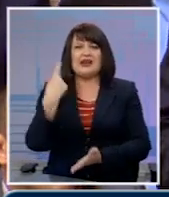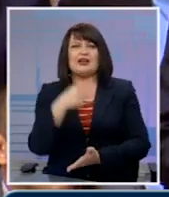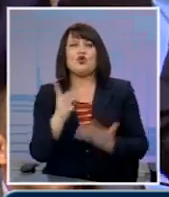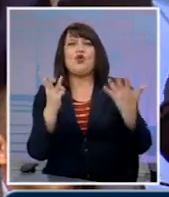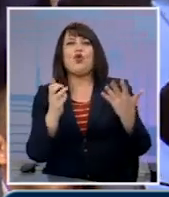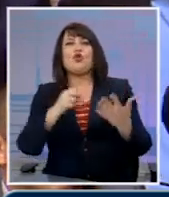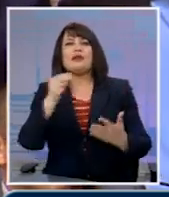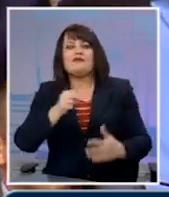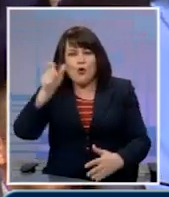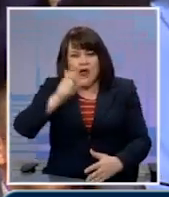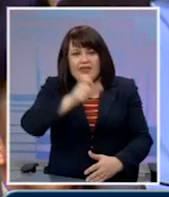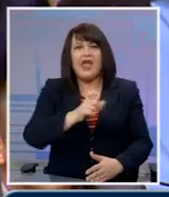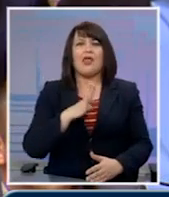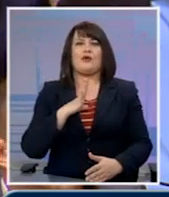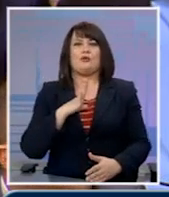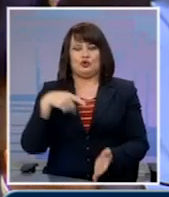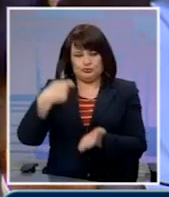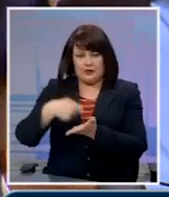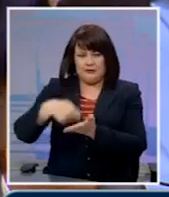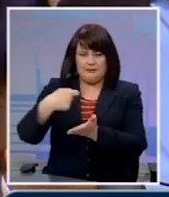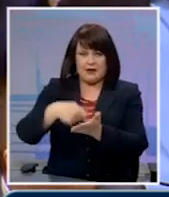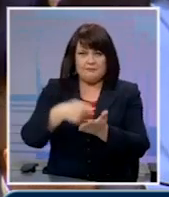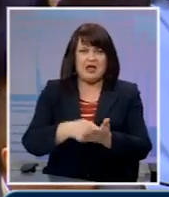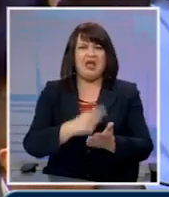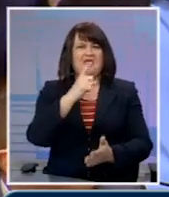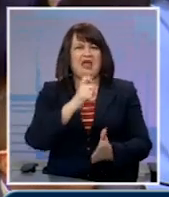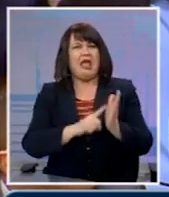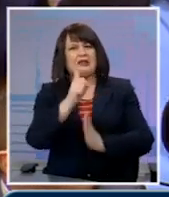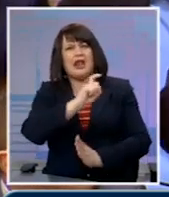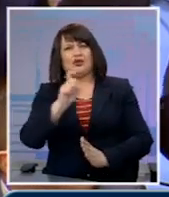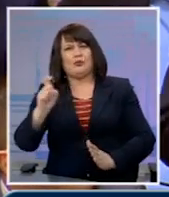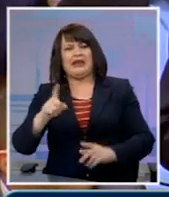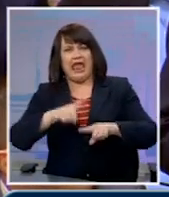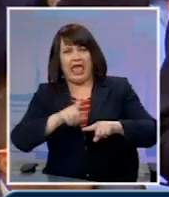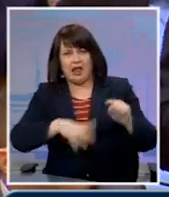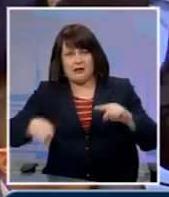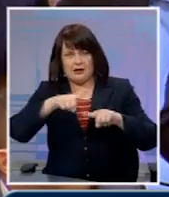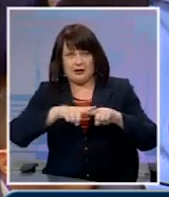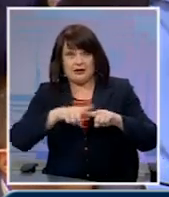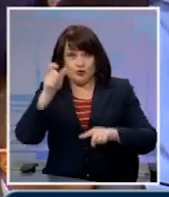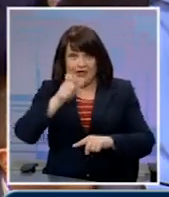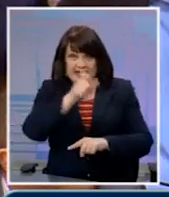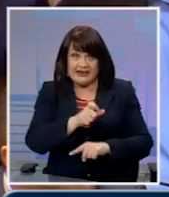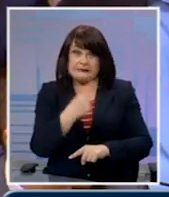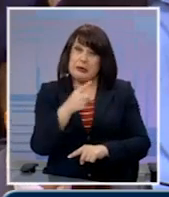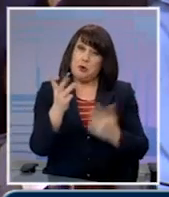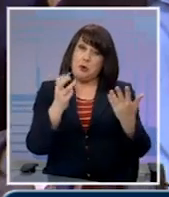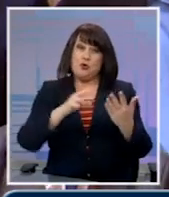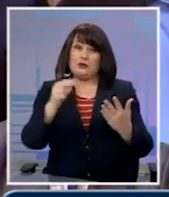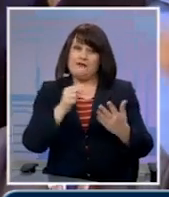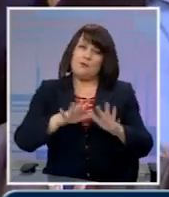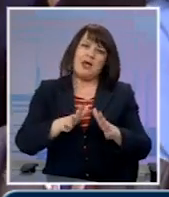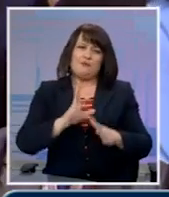το κεφάλι εάν υπολογίσουμε ότι έχουμε 10 με 11 εκατομμύρια πληθυσμό τον οποίον όμως προσέξτε θα πληρώσει το